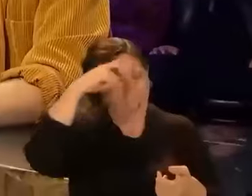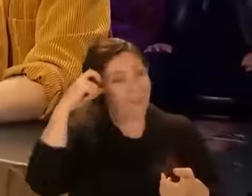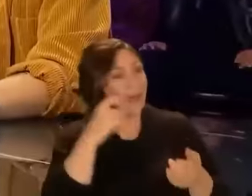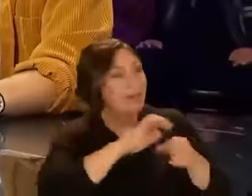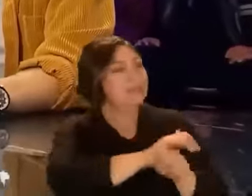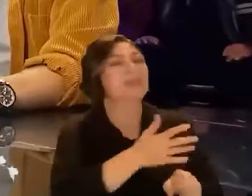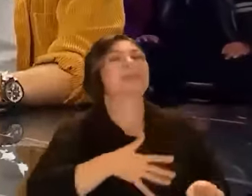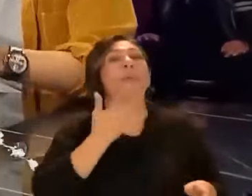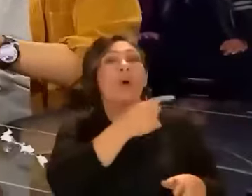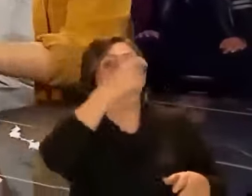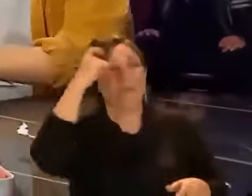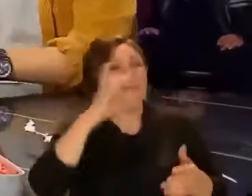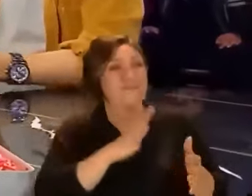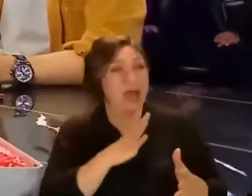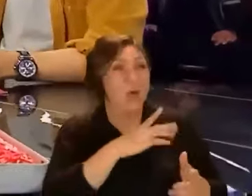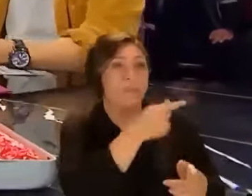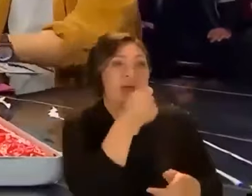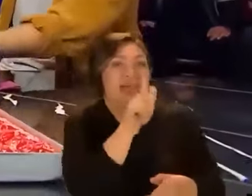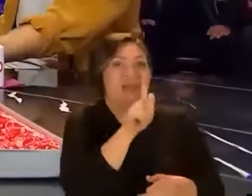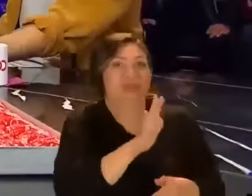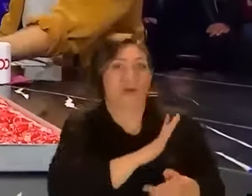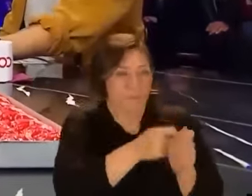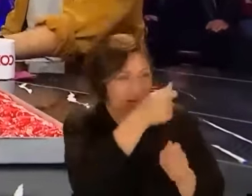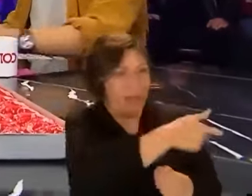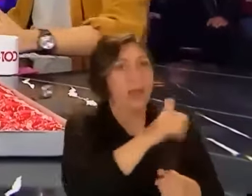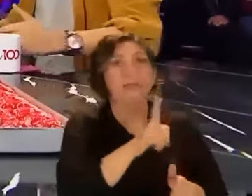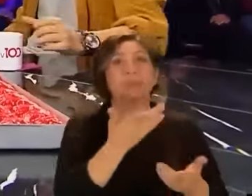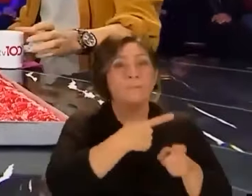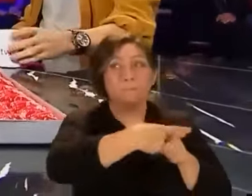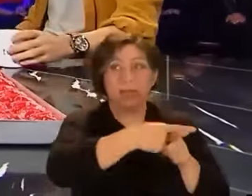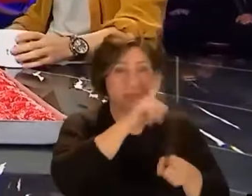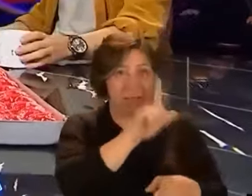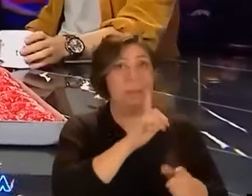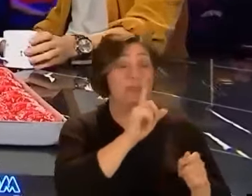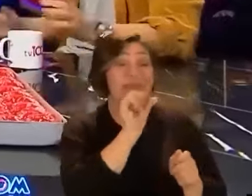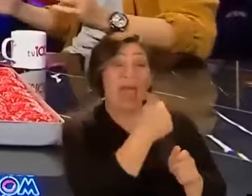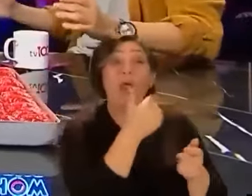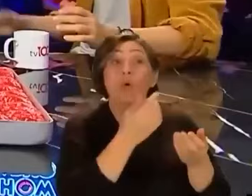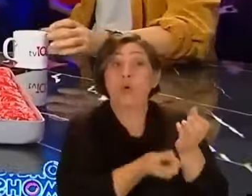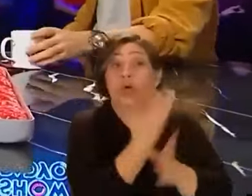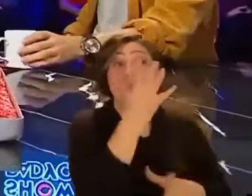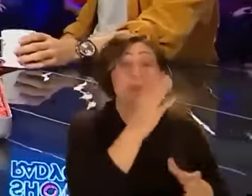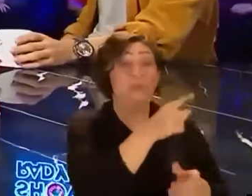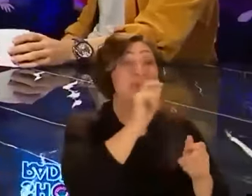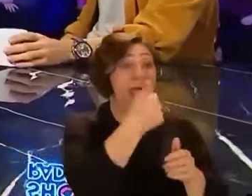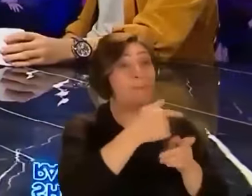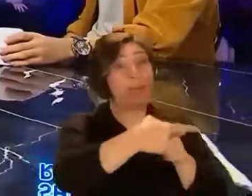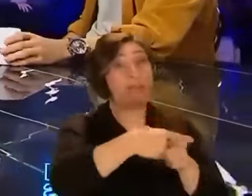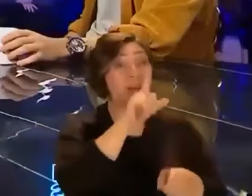sömürmek istemiyorsun. Onların da emeği var ve onların da para vermelisin onlara da, paylaşmalısın. Bir değer üretiliyorsa bu değer paylaşılmalı.